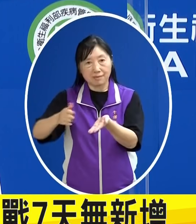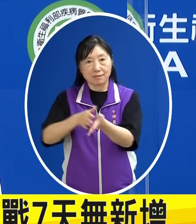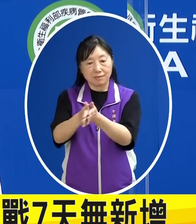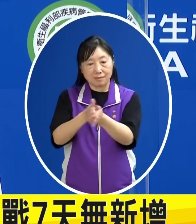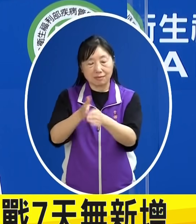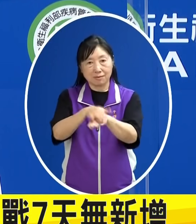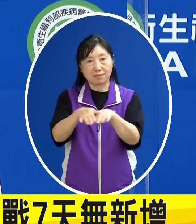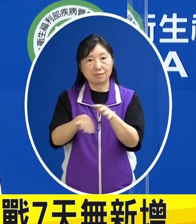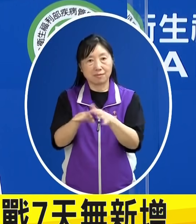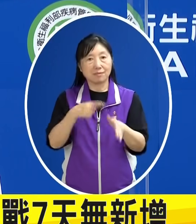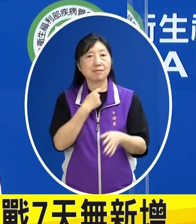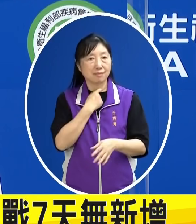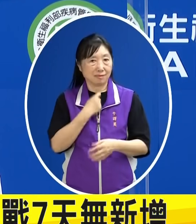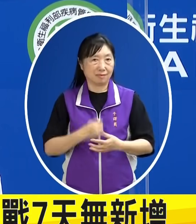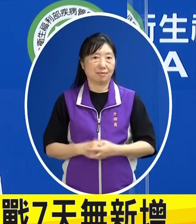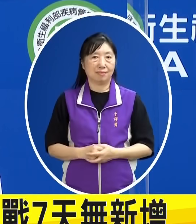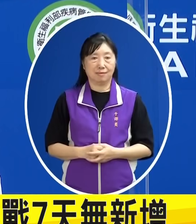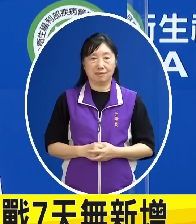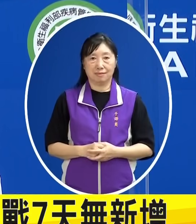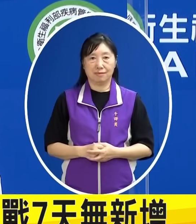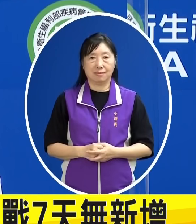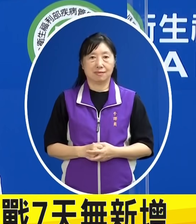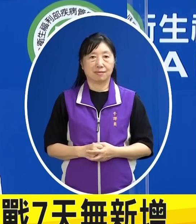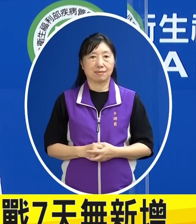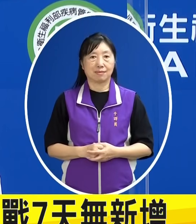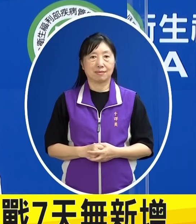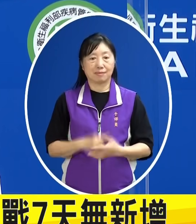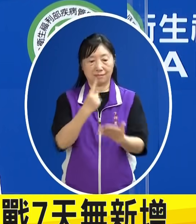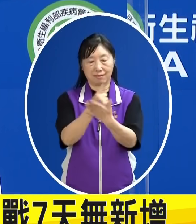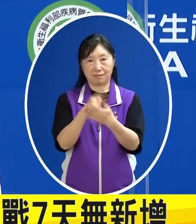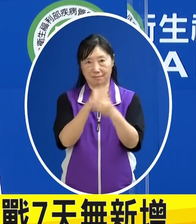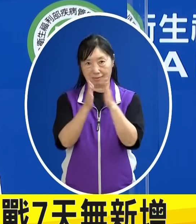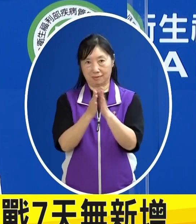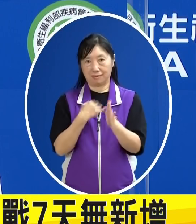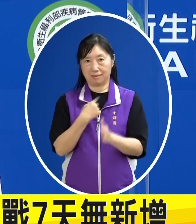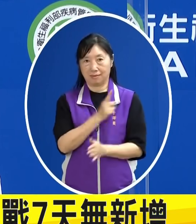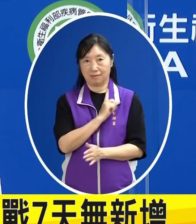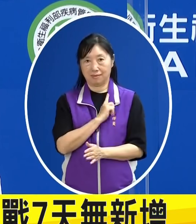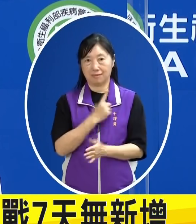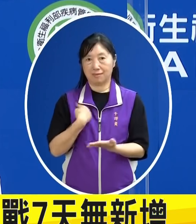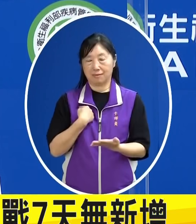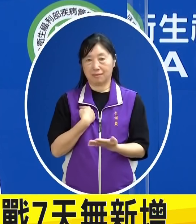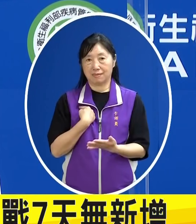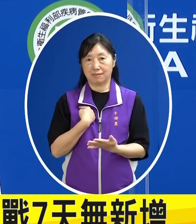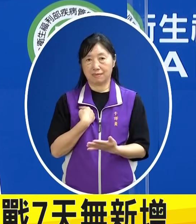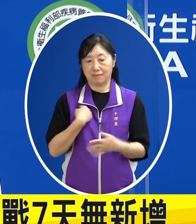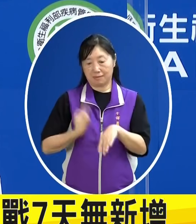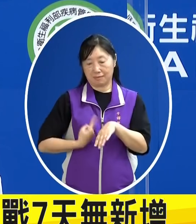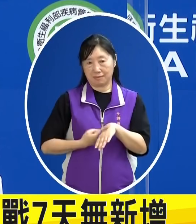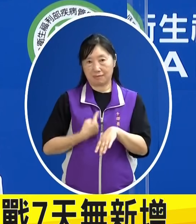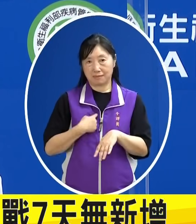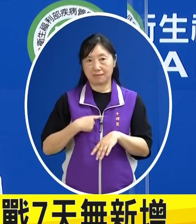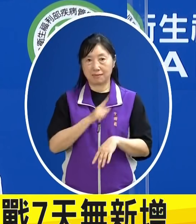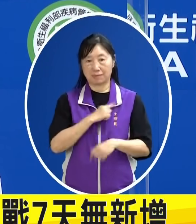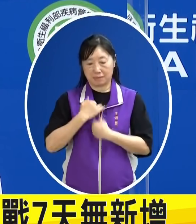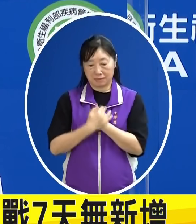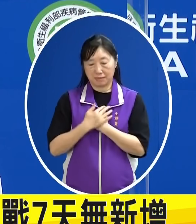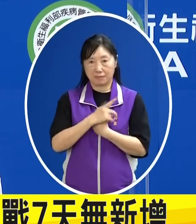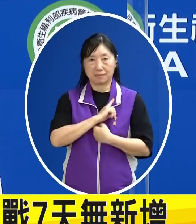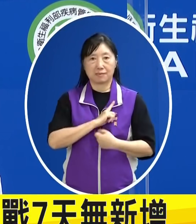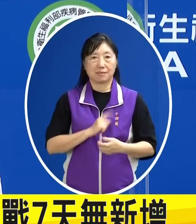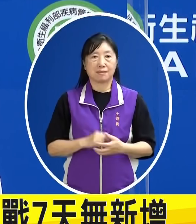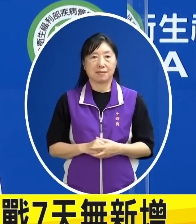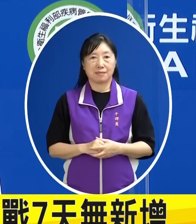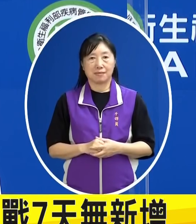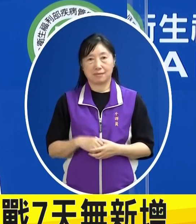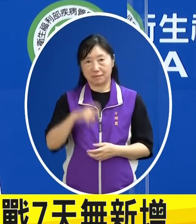洁的这样的一个用具。好，那大家就要例行个人的一个健康行为。好，那我们也希